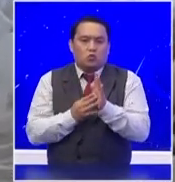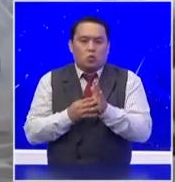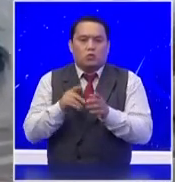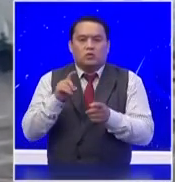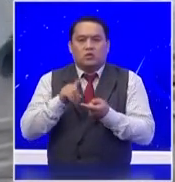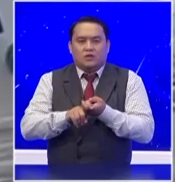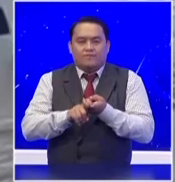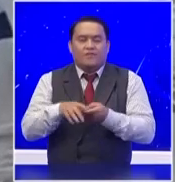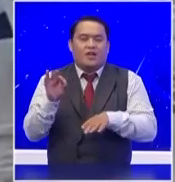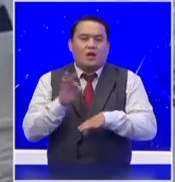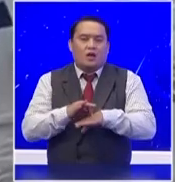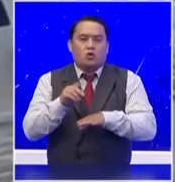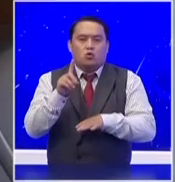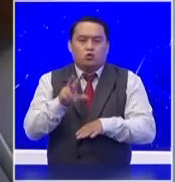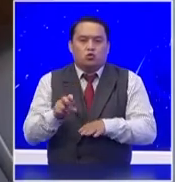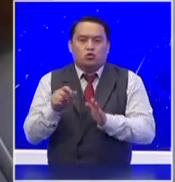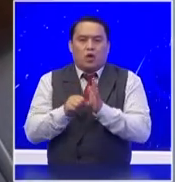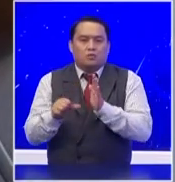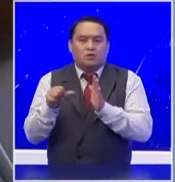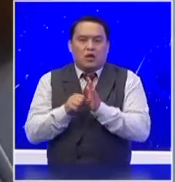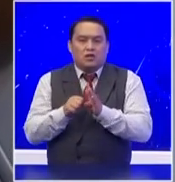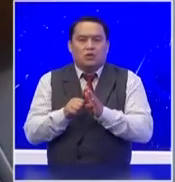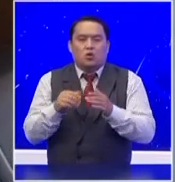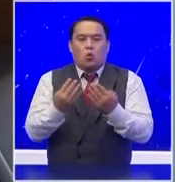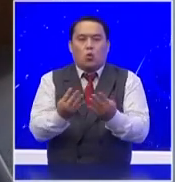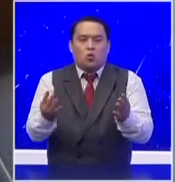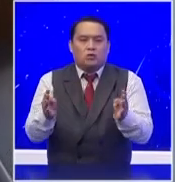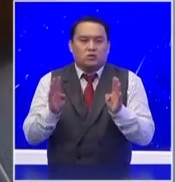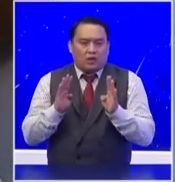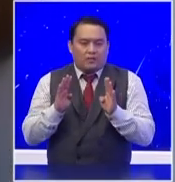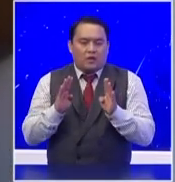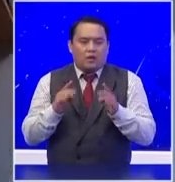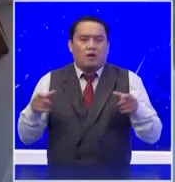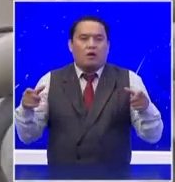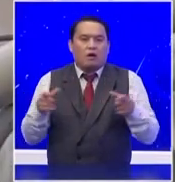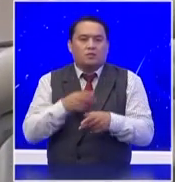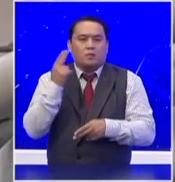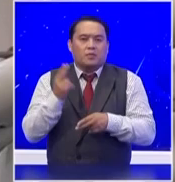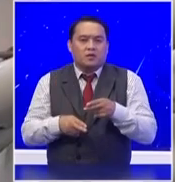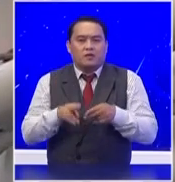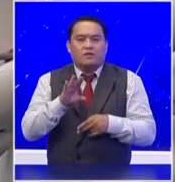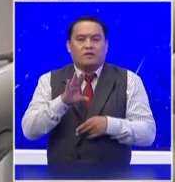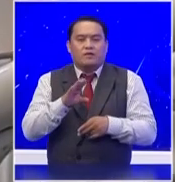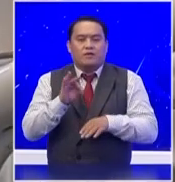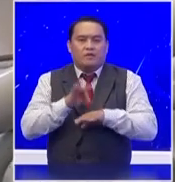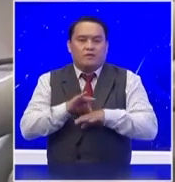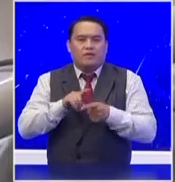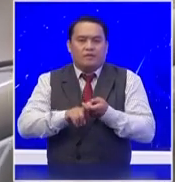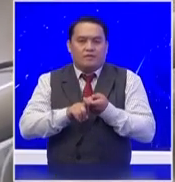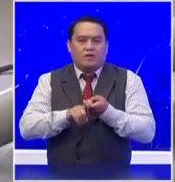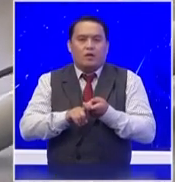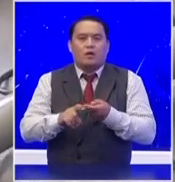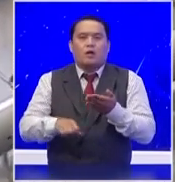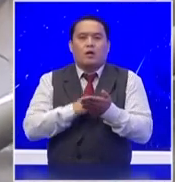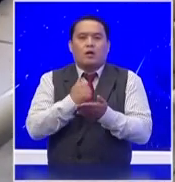жұқтыру ошағымен 366 карантиндік нысанды қоршап тұр. Карантин біткенмен вирустың бітпейтіні анық. Ал